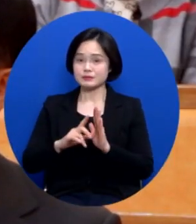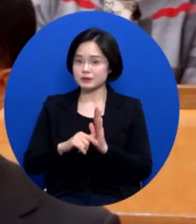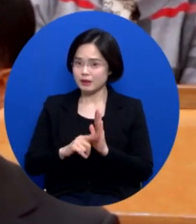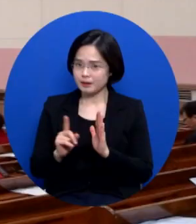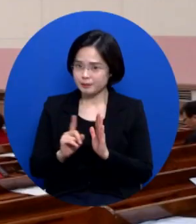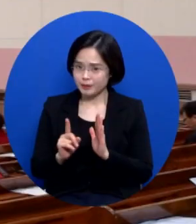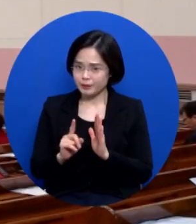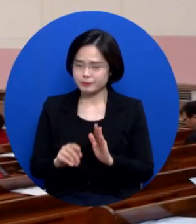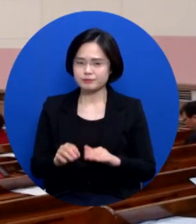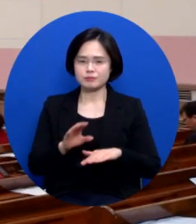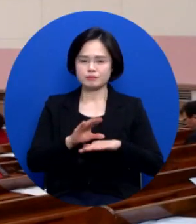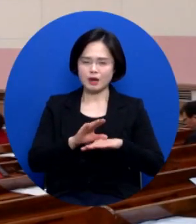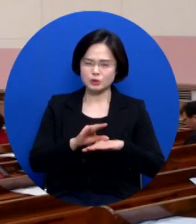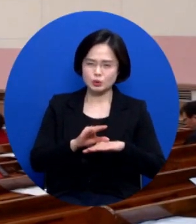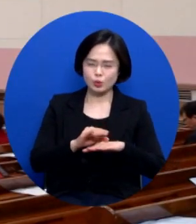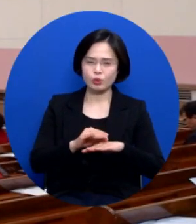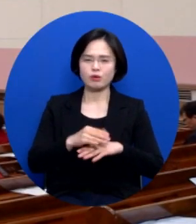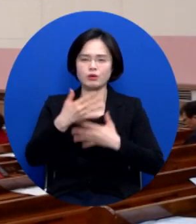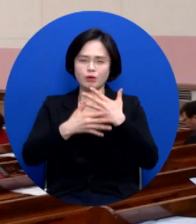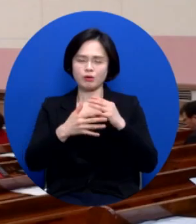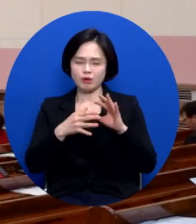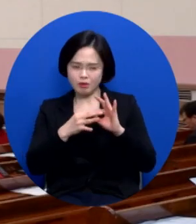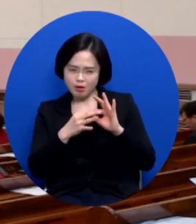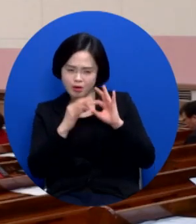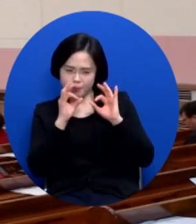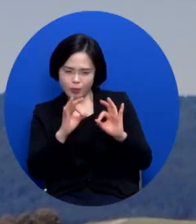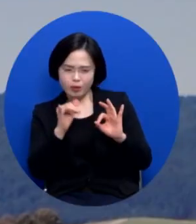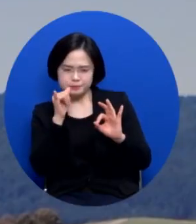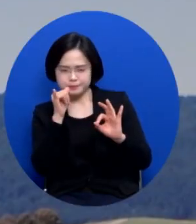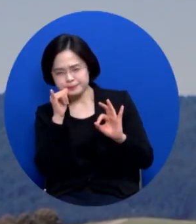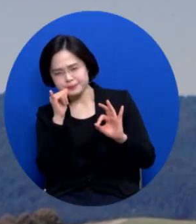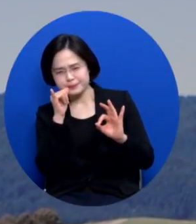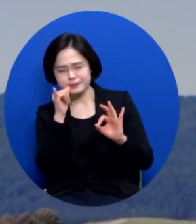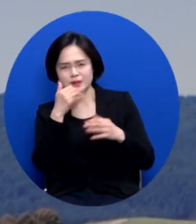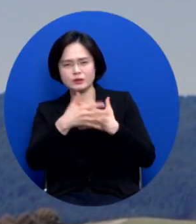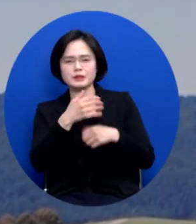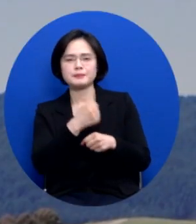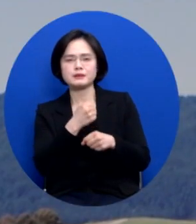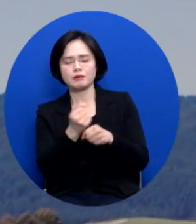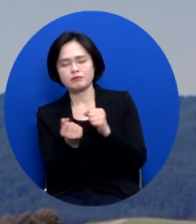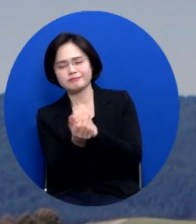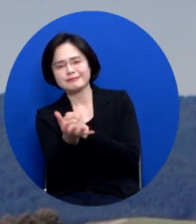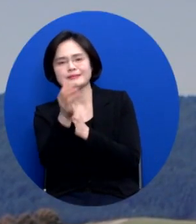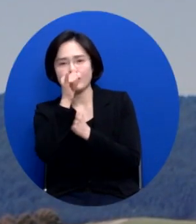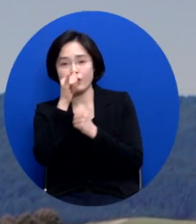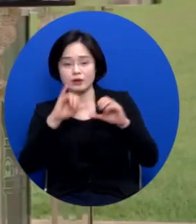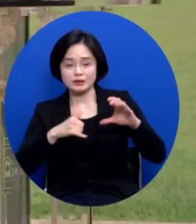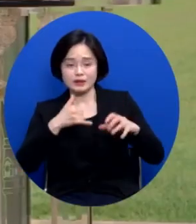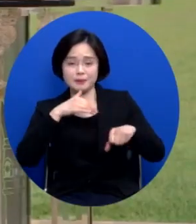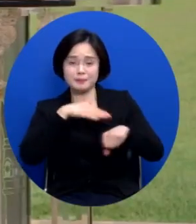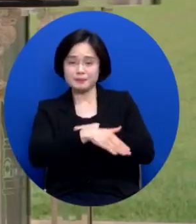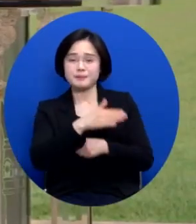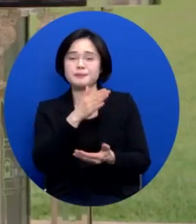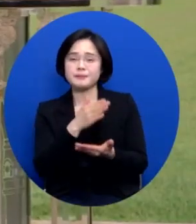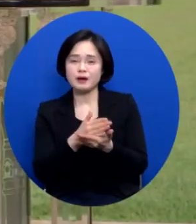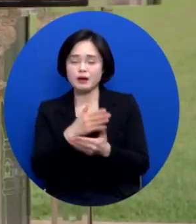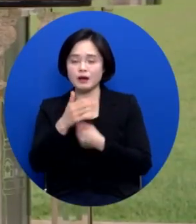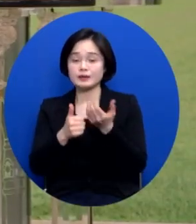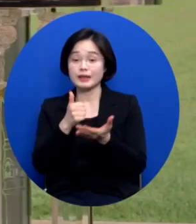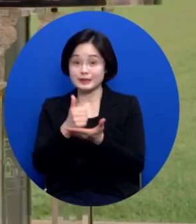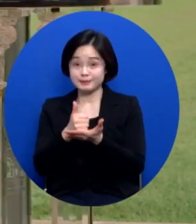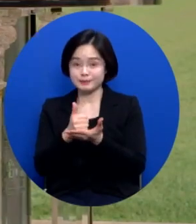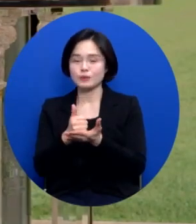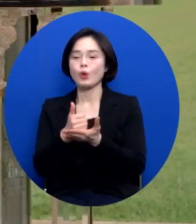위해 자극적인 콘텐츠가 추가되는 시대라며 세속적인 방송이 아닌 하나님과 복음이 주인 방송이 되길